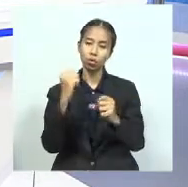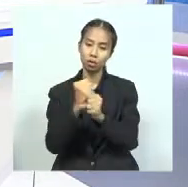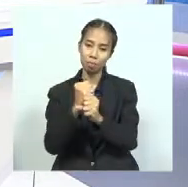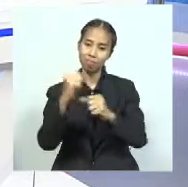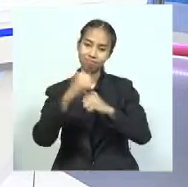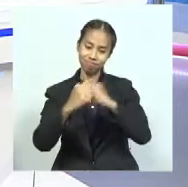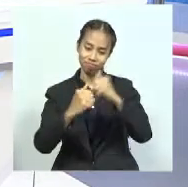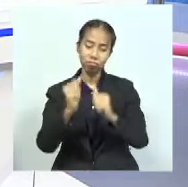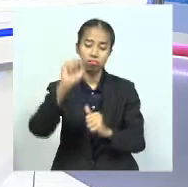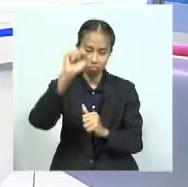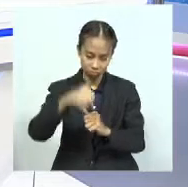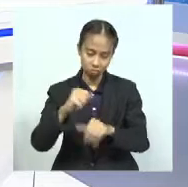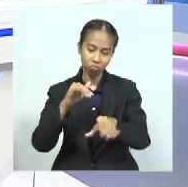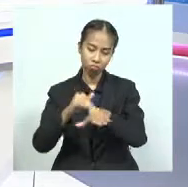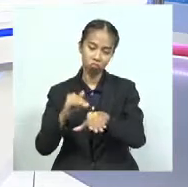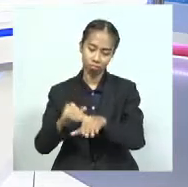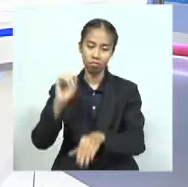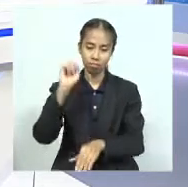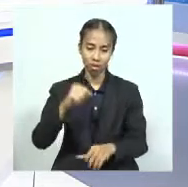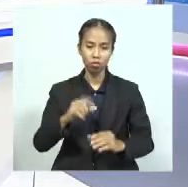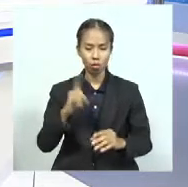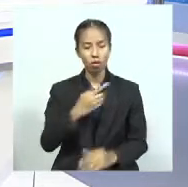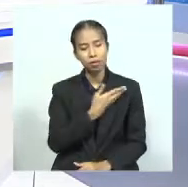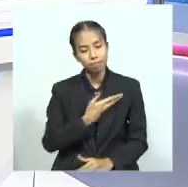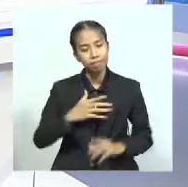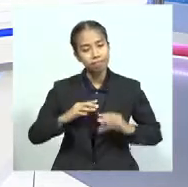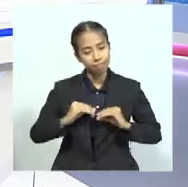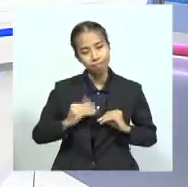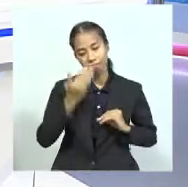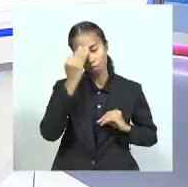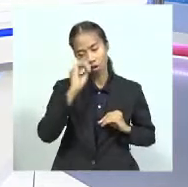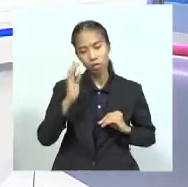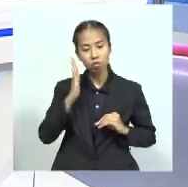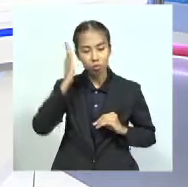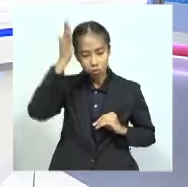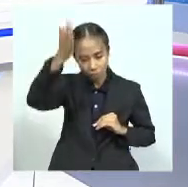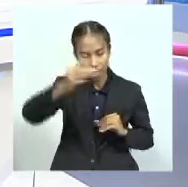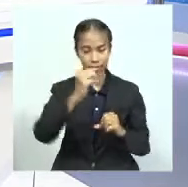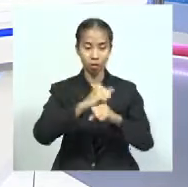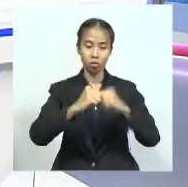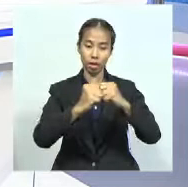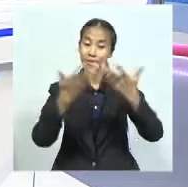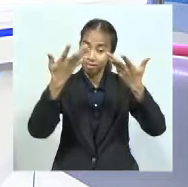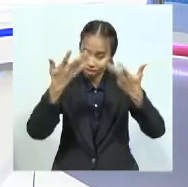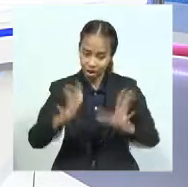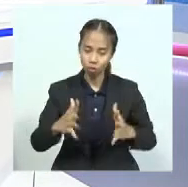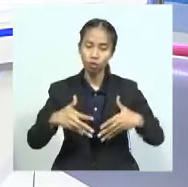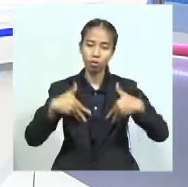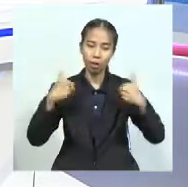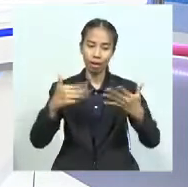ถติดแต่ว่าอันนี้ก็ต้องทำใจนะคะเพราะว่าในอนาคตพอเสร็จแล้วเนี่ยก็จะสะดวกสบายมากขึ้นตอนนี้ก็คือต้องว